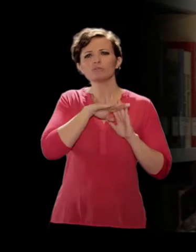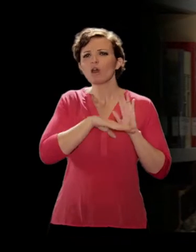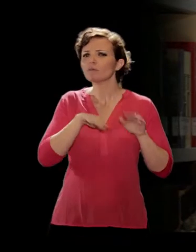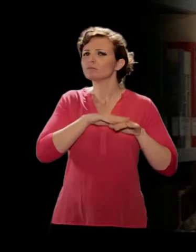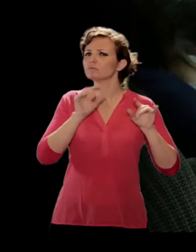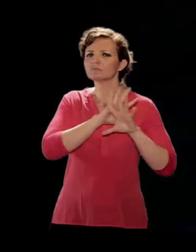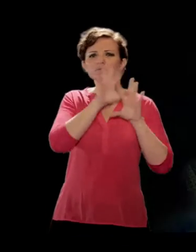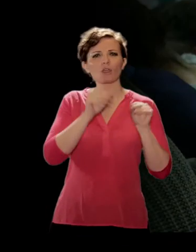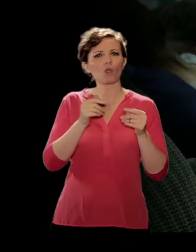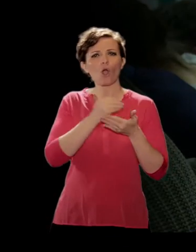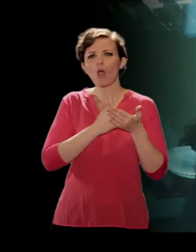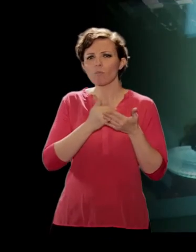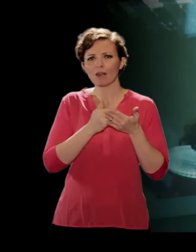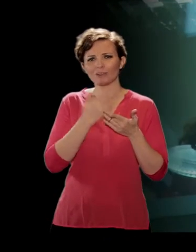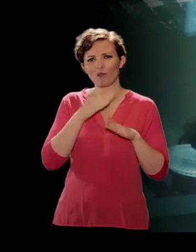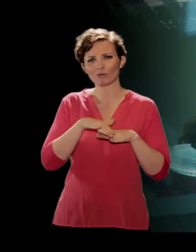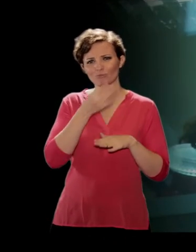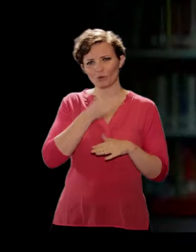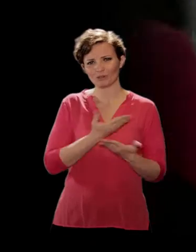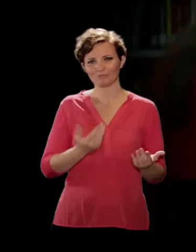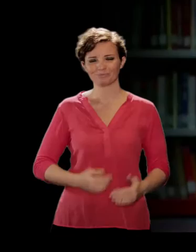loro disposizione.